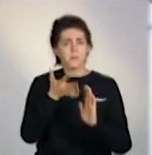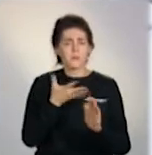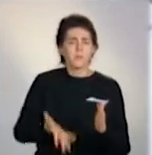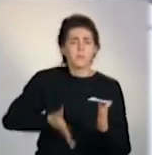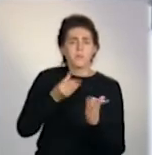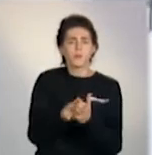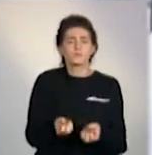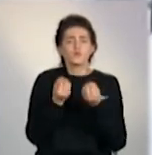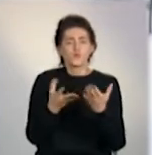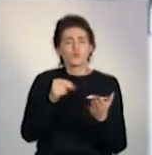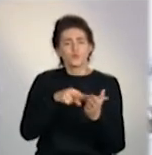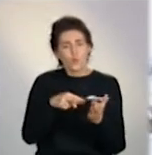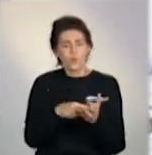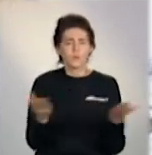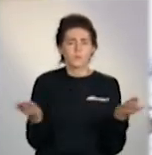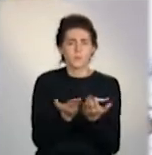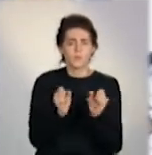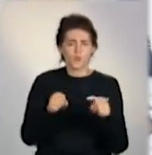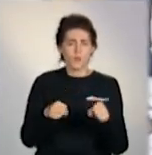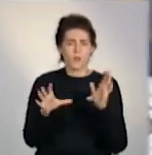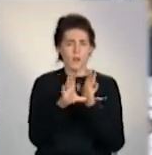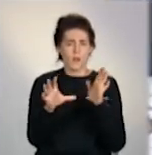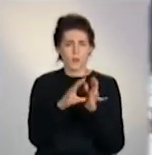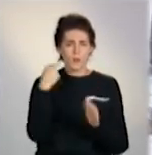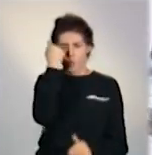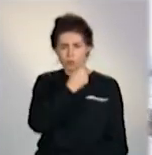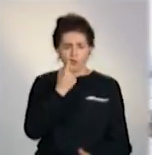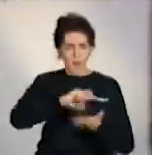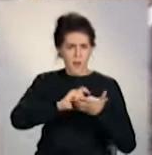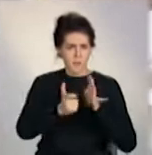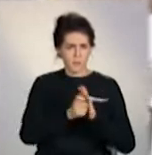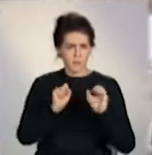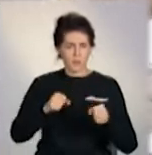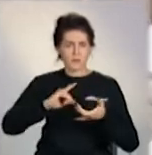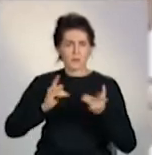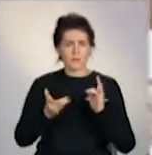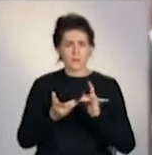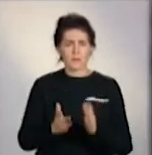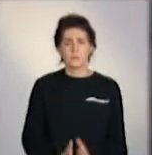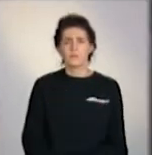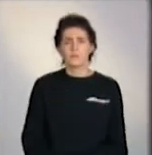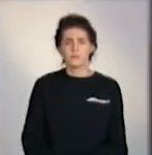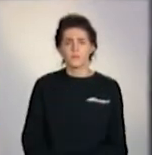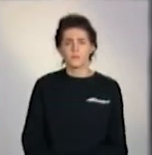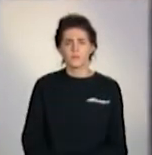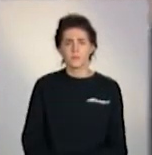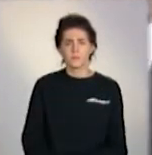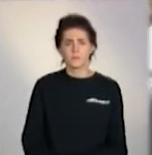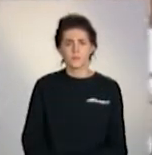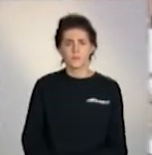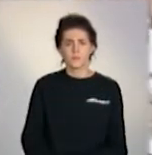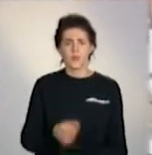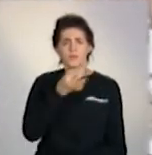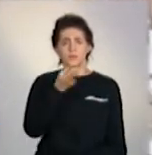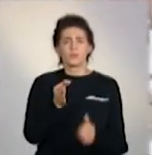скільки віддають, хоч і можуть зазирнути в електронний особистий кабінет. Пожалуйста, скажите нашему вот этому директору